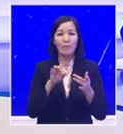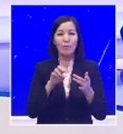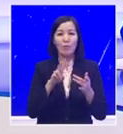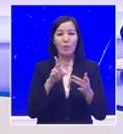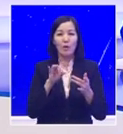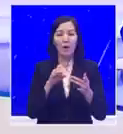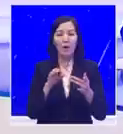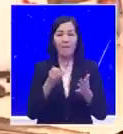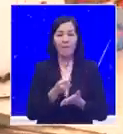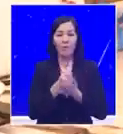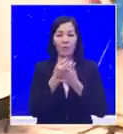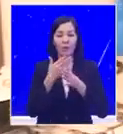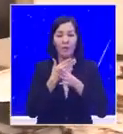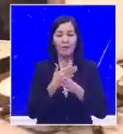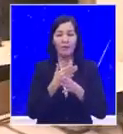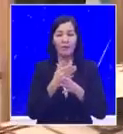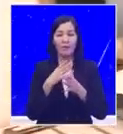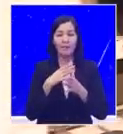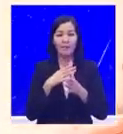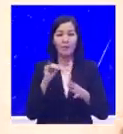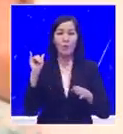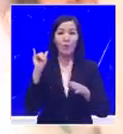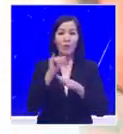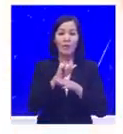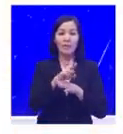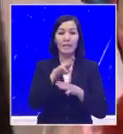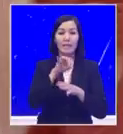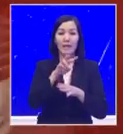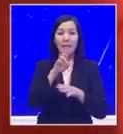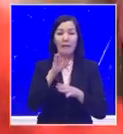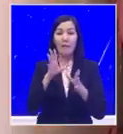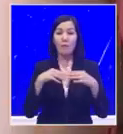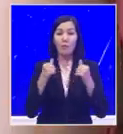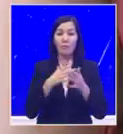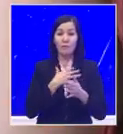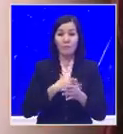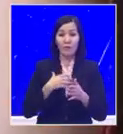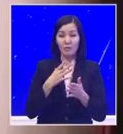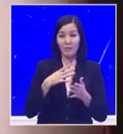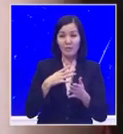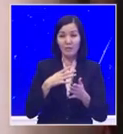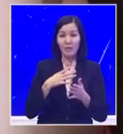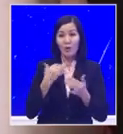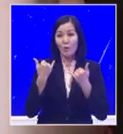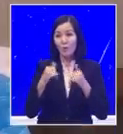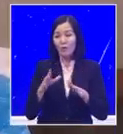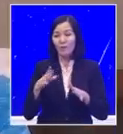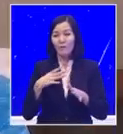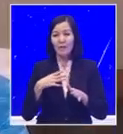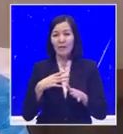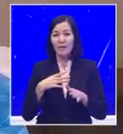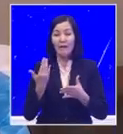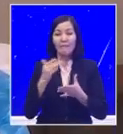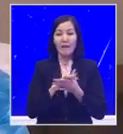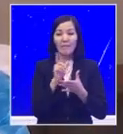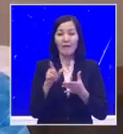қолдады. Алыстан айтпай келген меймандарға Танабаевтар отбасы абдырап қалды. Олай болмайша танымал азаматтар өздері келіп қана